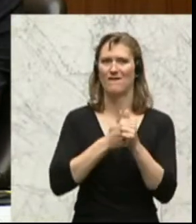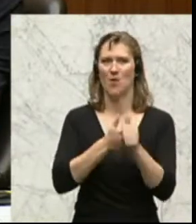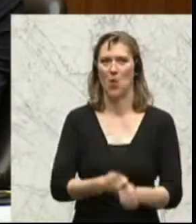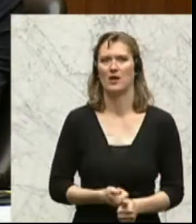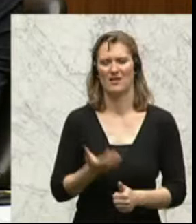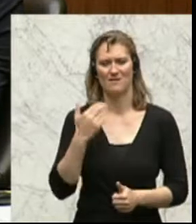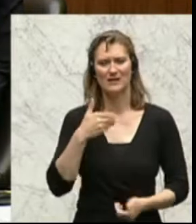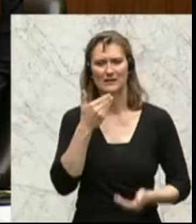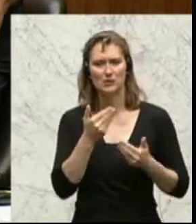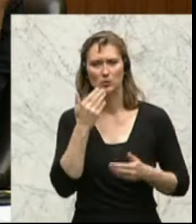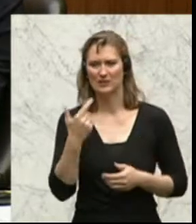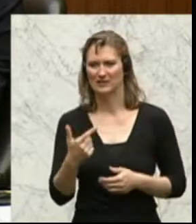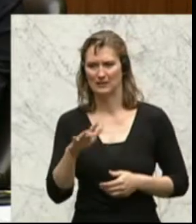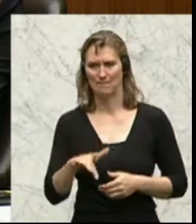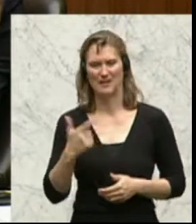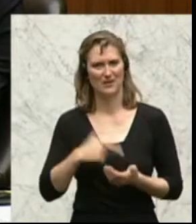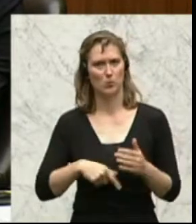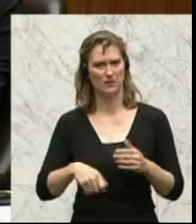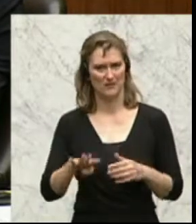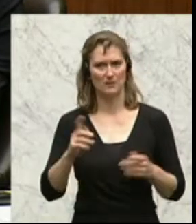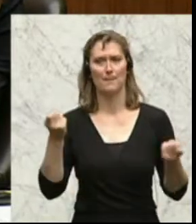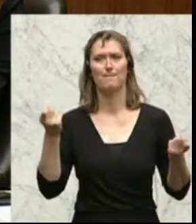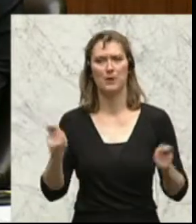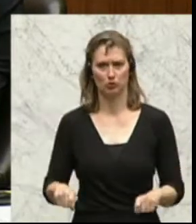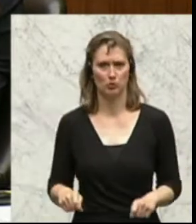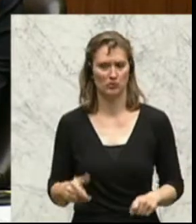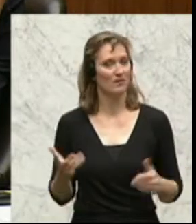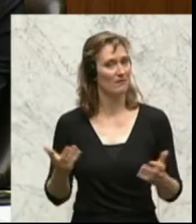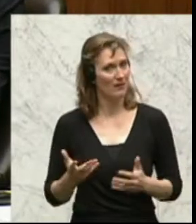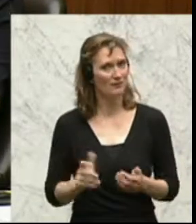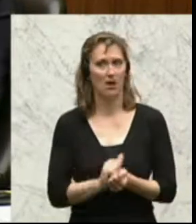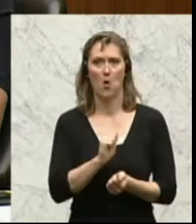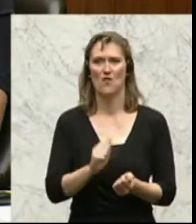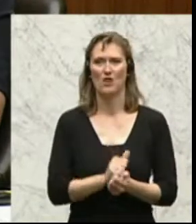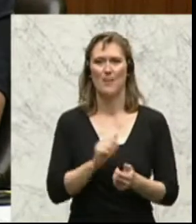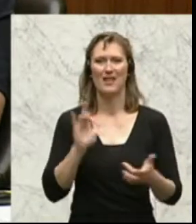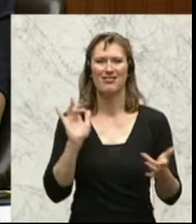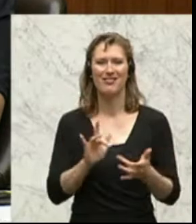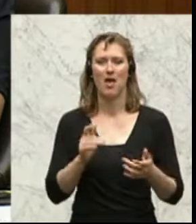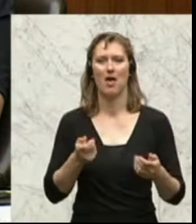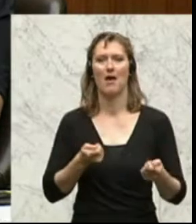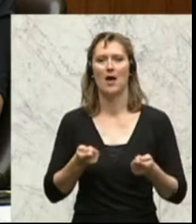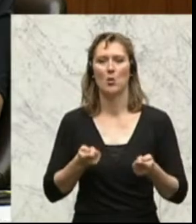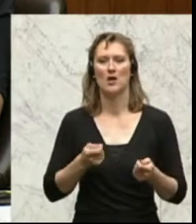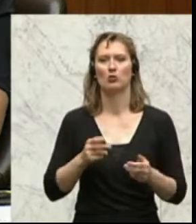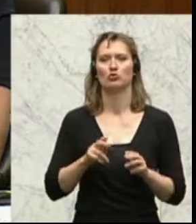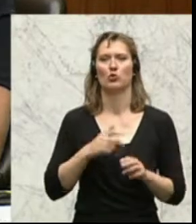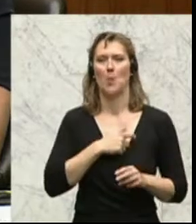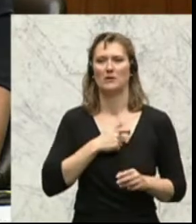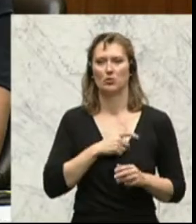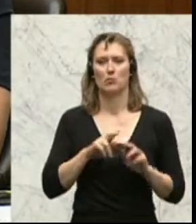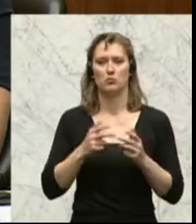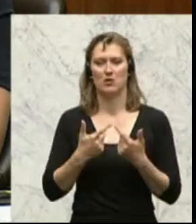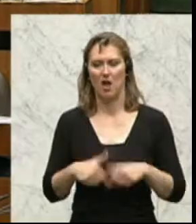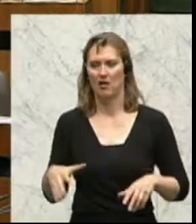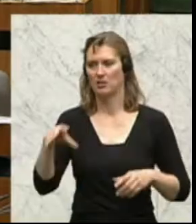20. Mai 2014 beschlossen, eine Aufgaben- und Deregulierungskommission mit Vertretern des Bundes, der Länder und der